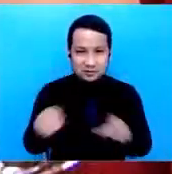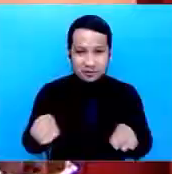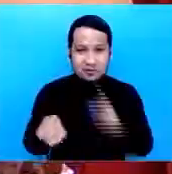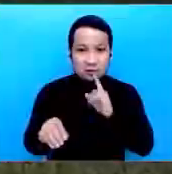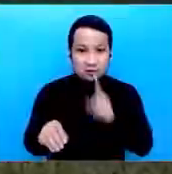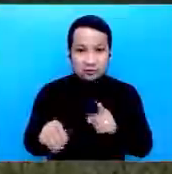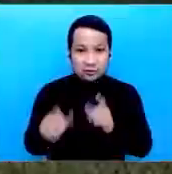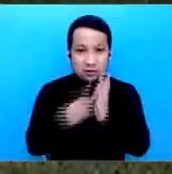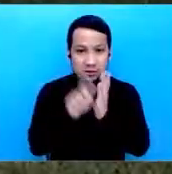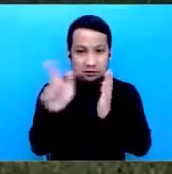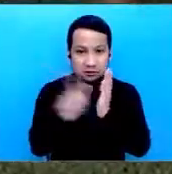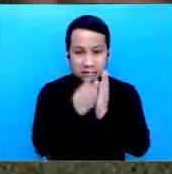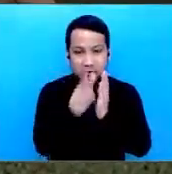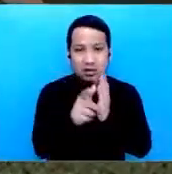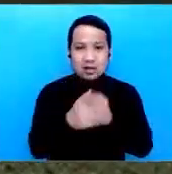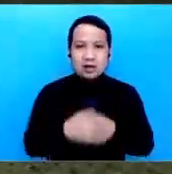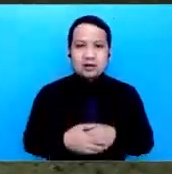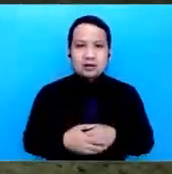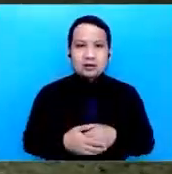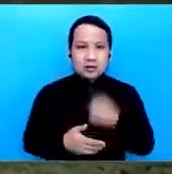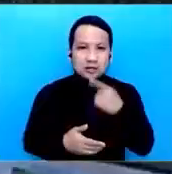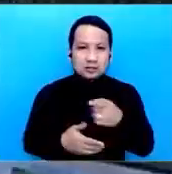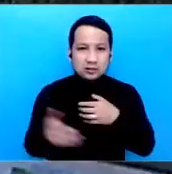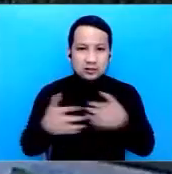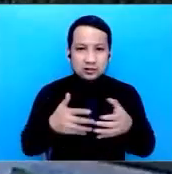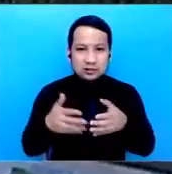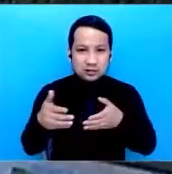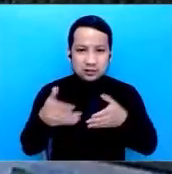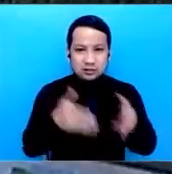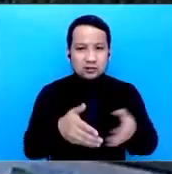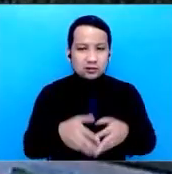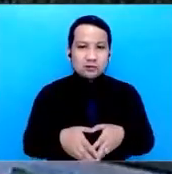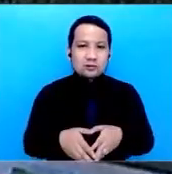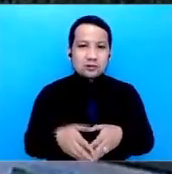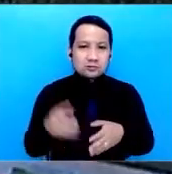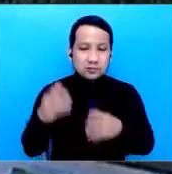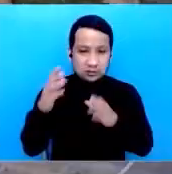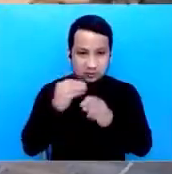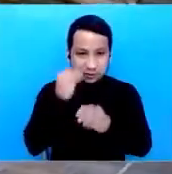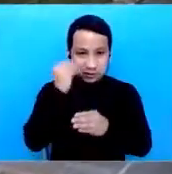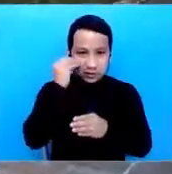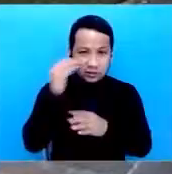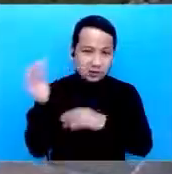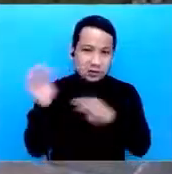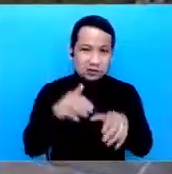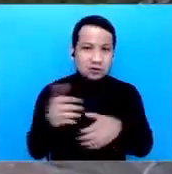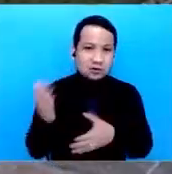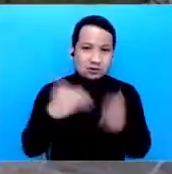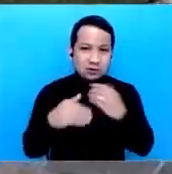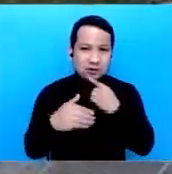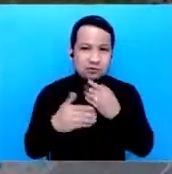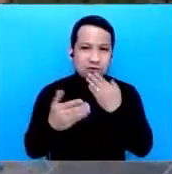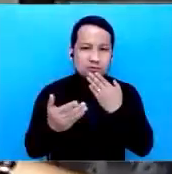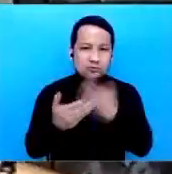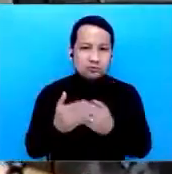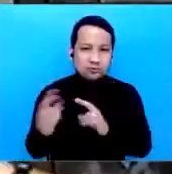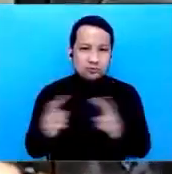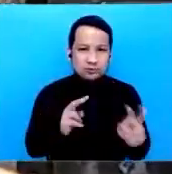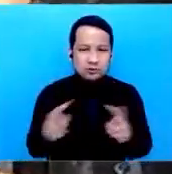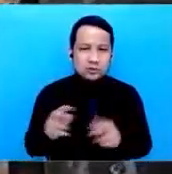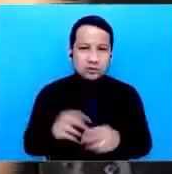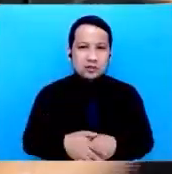puno. At dahil agaw atensyon sa kalsada, pati mga kapitbahay nila, nahawan na rin ng good vibes. Kahit hindi na